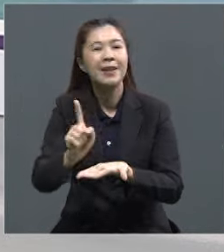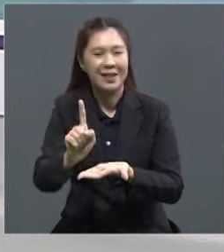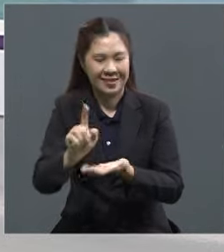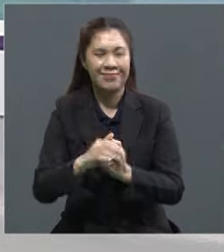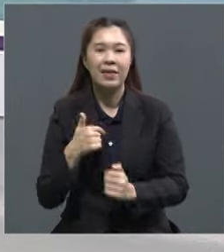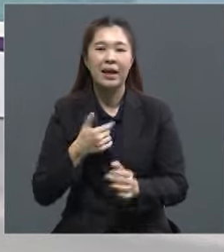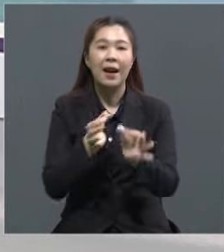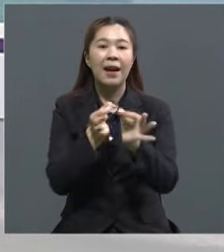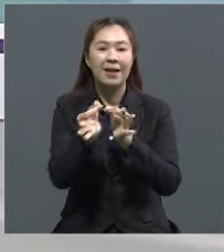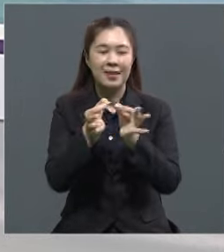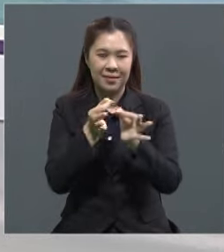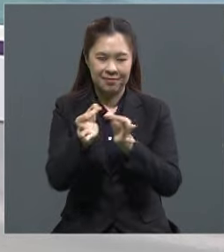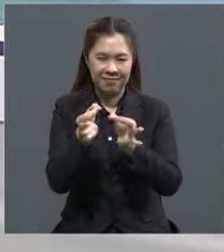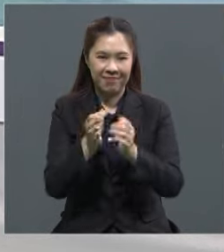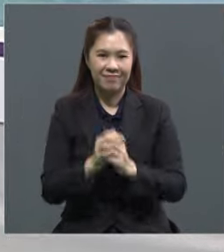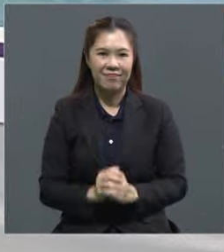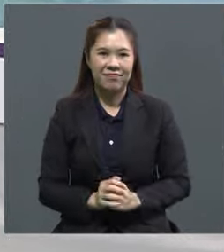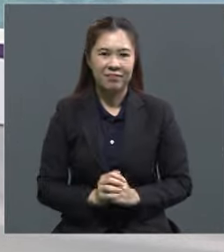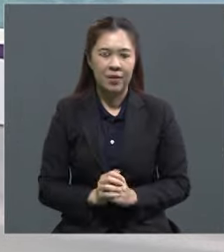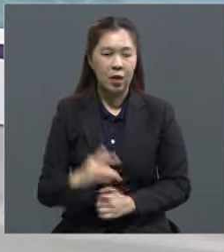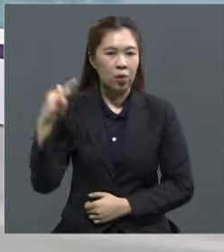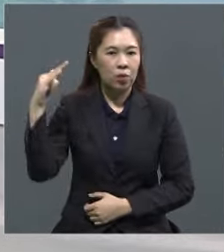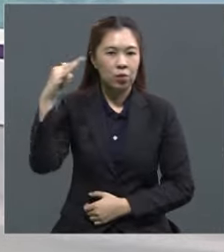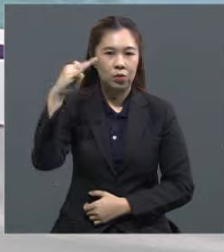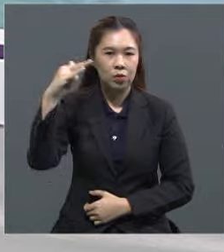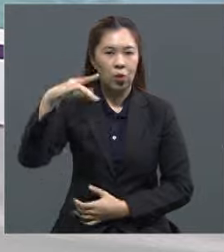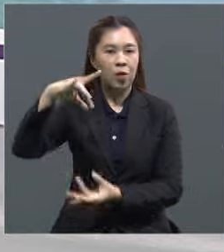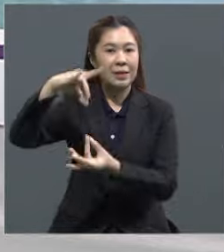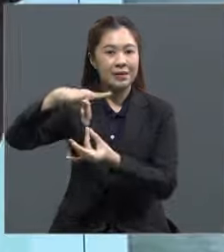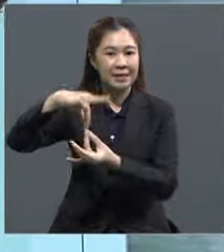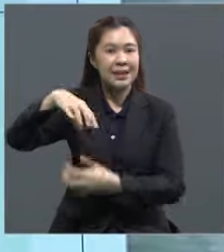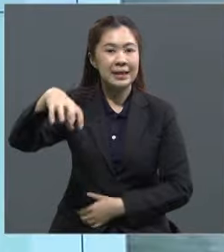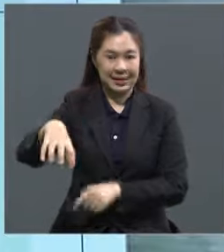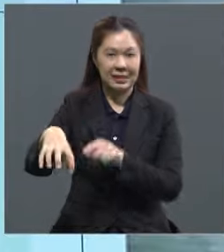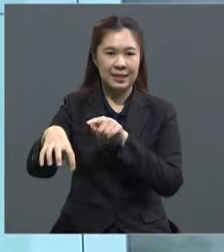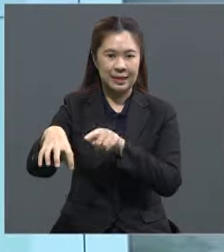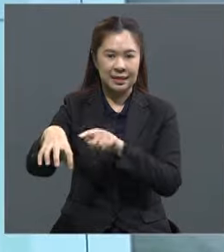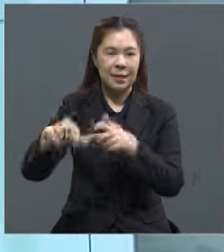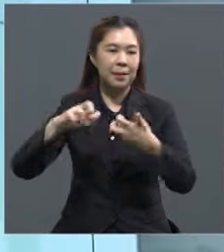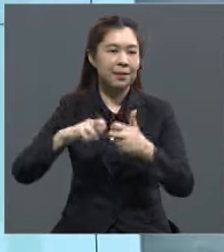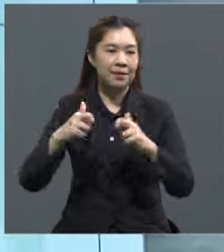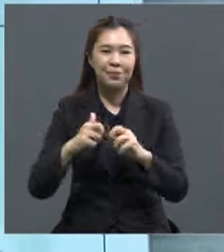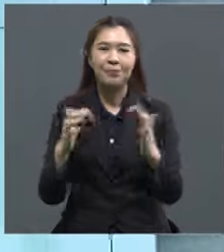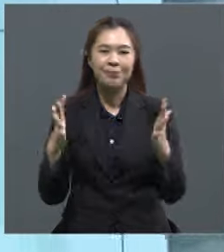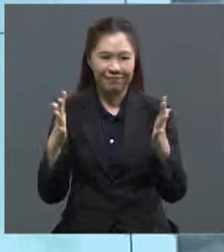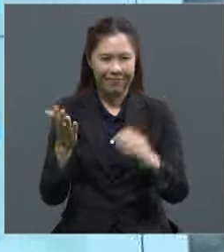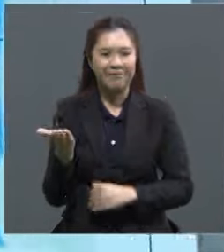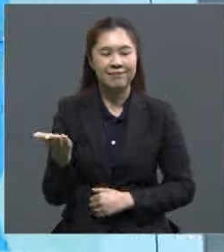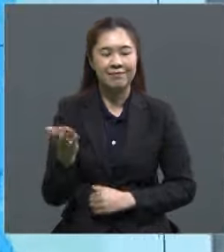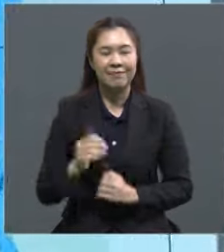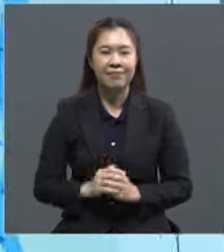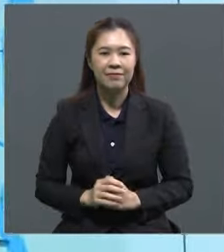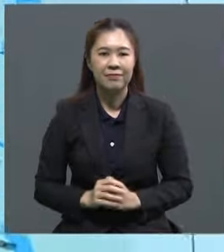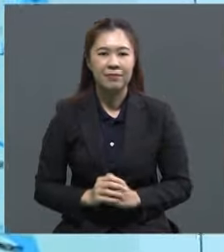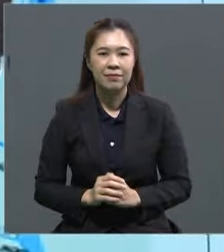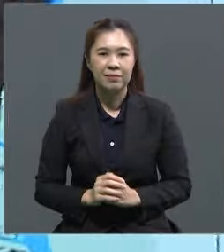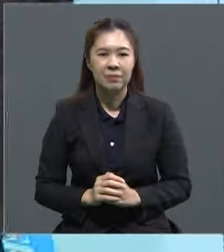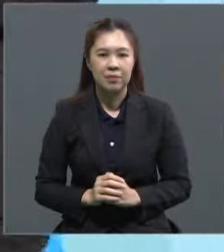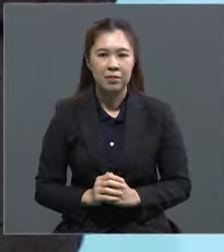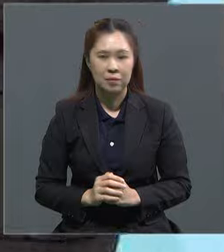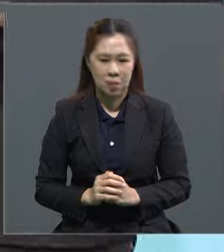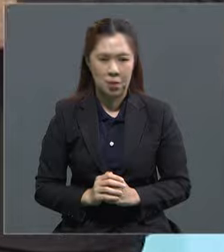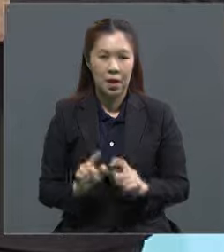อย่างนี้ครับว่าในตัวของสนามบินสุโขทัยเนี่ยยังไม่มีปัญหานะครับในส่วนของตัวสนามบินสุโขทัยแต่บริเวณ